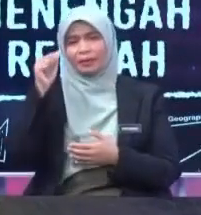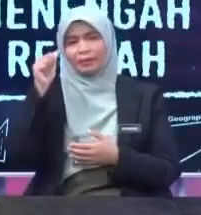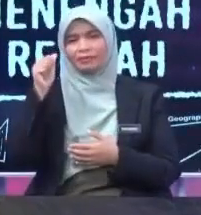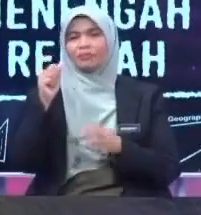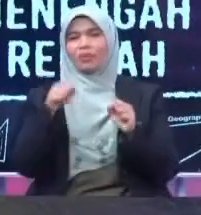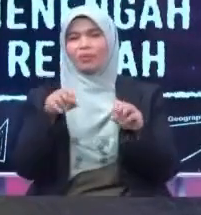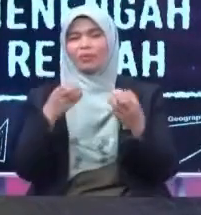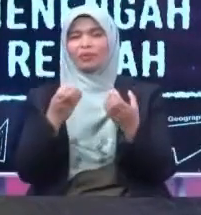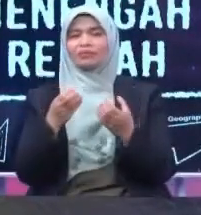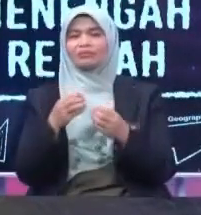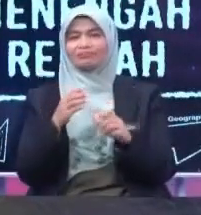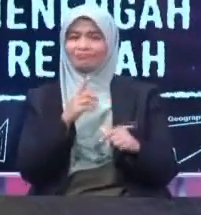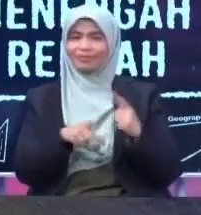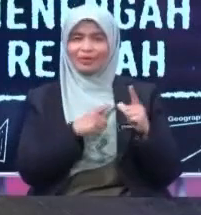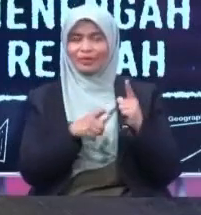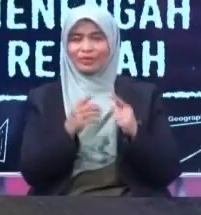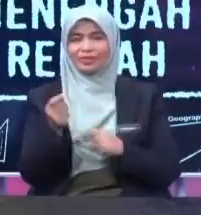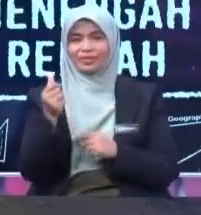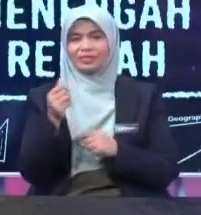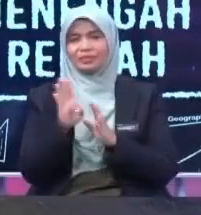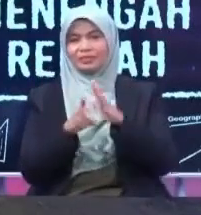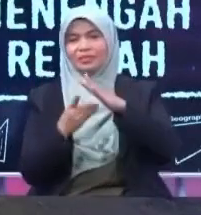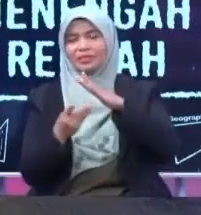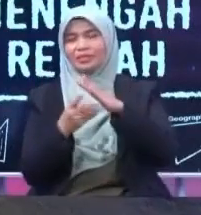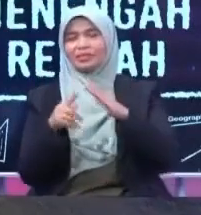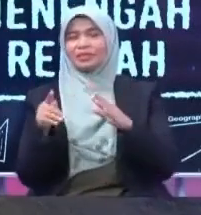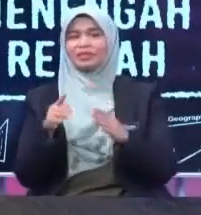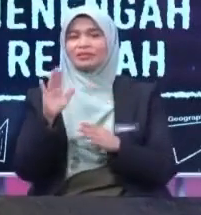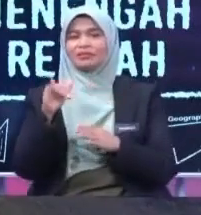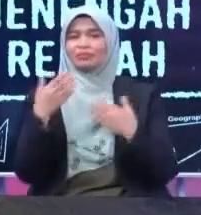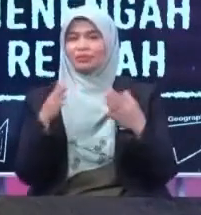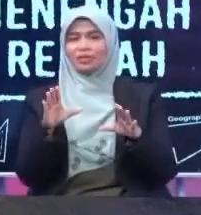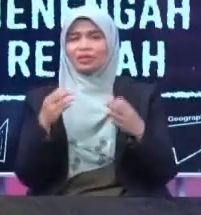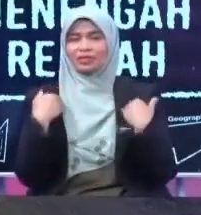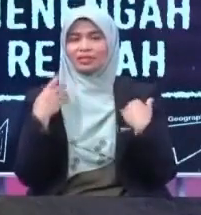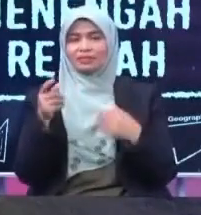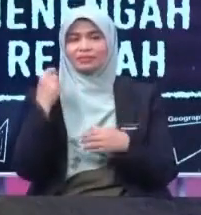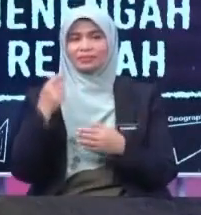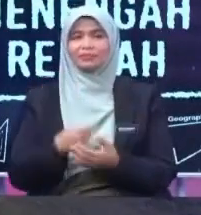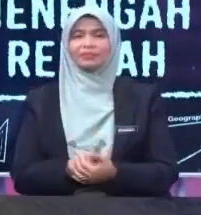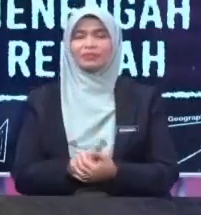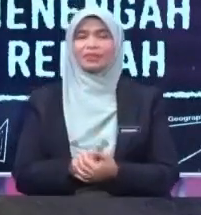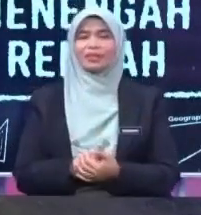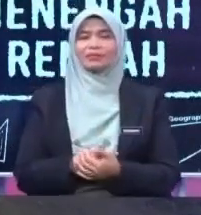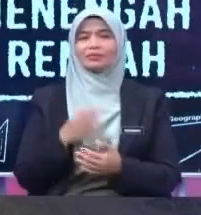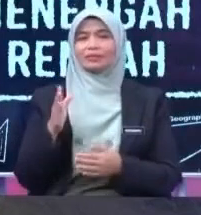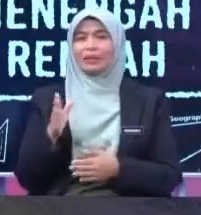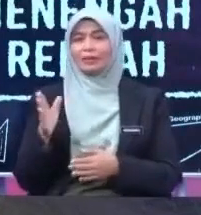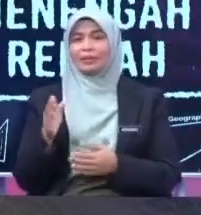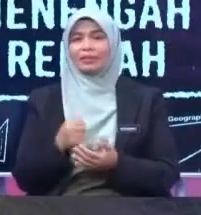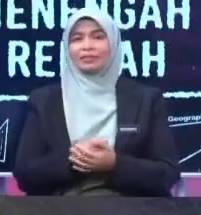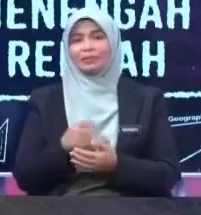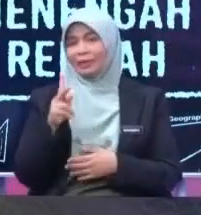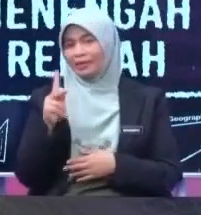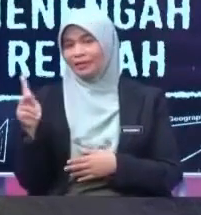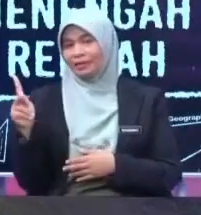Boleh, Ustazah. Berdasarkan bahan yang Ustazah sediakan tu. Okey, ni apa? Macam mana, Ustazah? Ni yang sebelah situ tu apa, Aiman? Yang sebelah